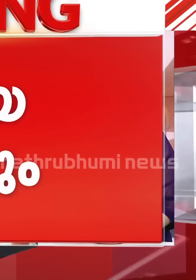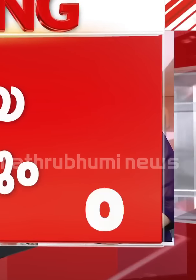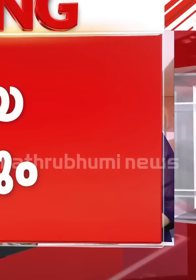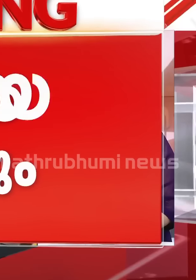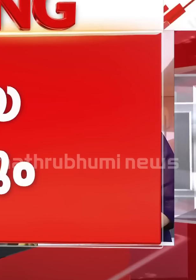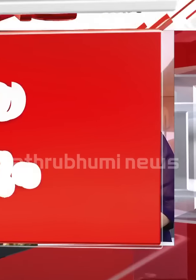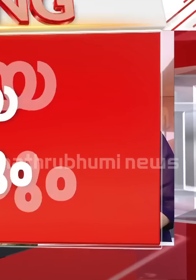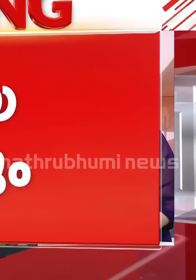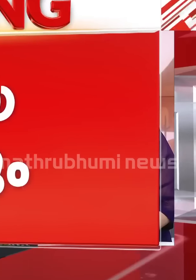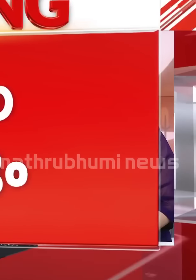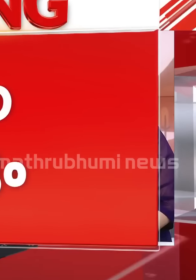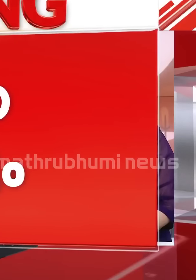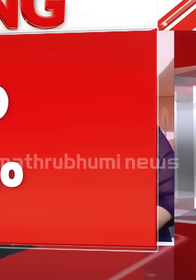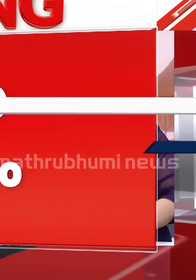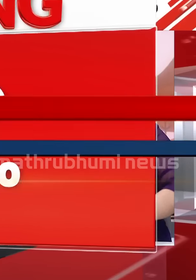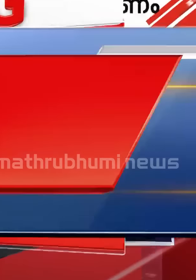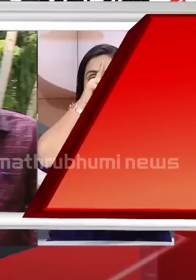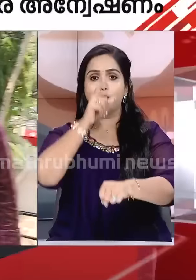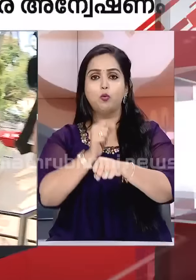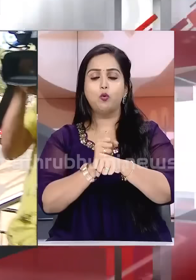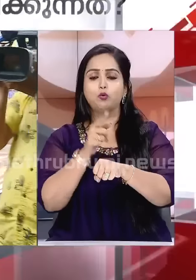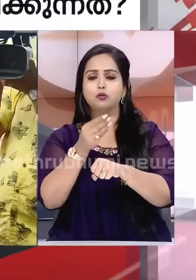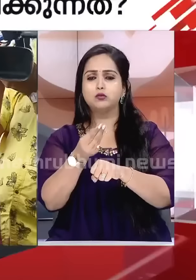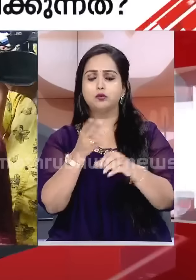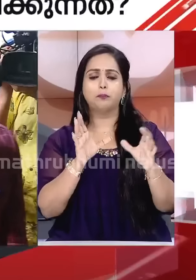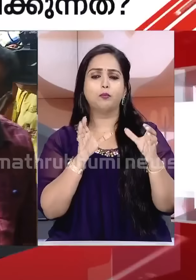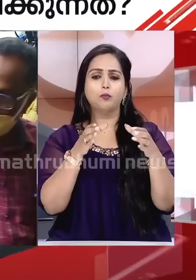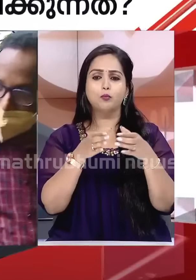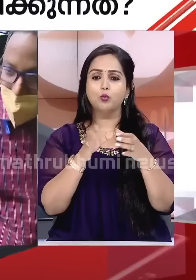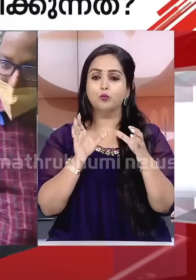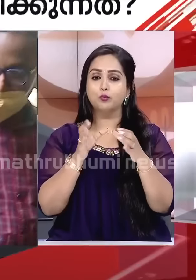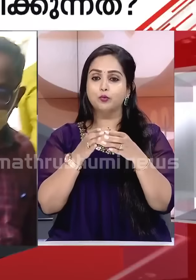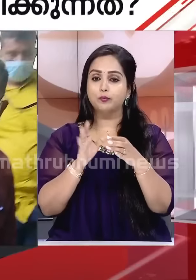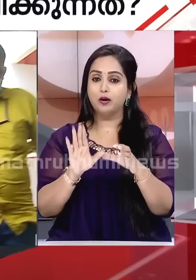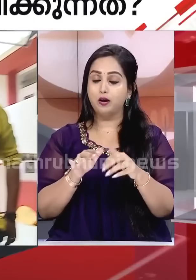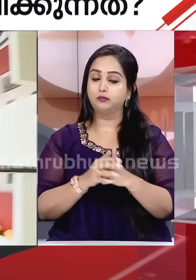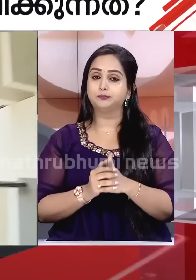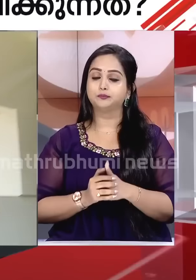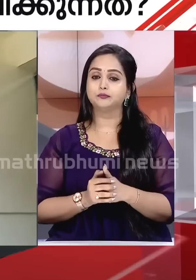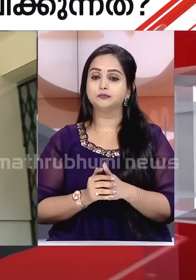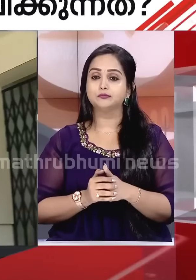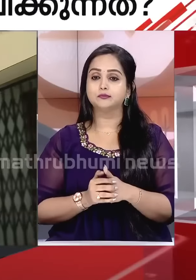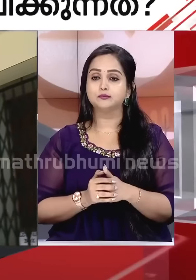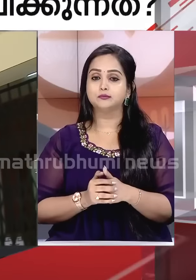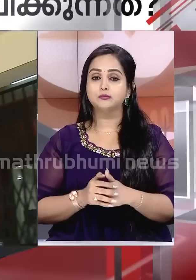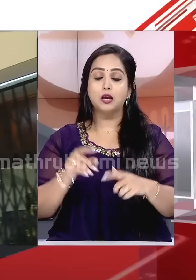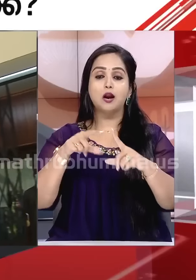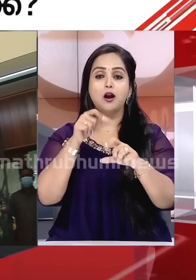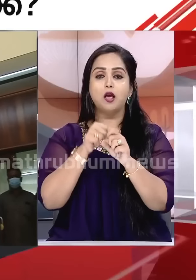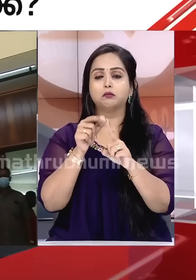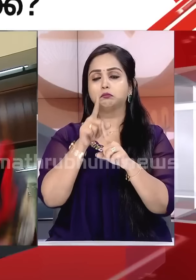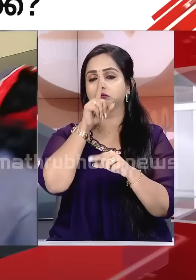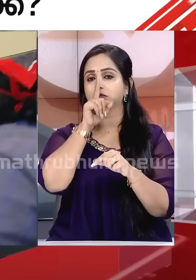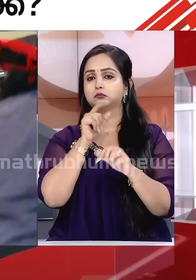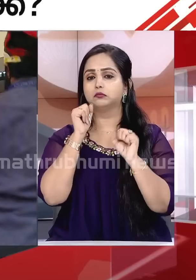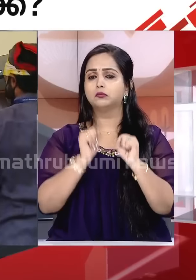ഇത് പോലീസിലെ ചില ഗ്രൂപ്പുകളുണ്ട്. ഇപ്പൊ DGP അവിടെ ഇരിക്കുന്നവരും പപ്പറ്റായിട്ട് ഇരിക്കുന്ന പോലെയാണ്